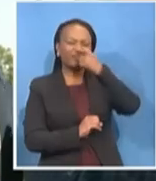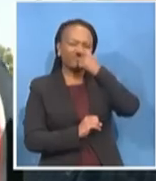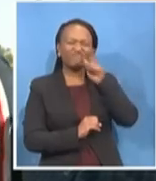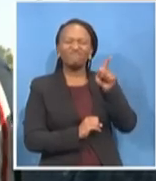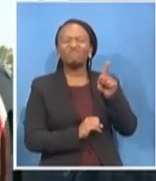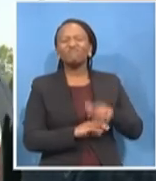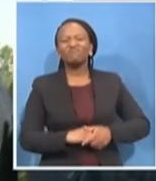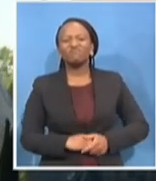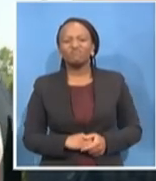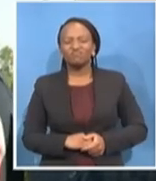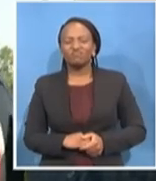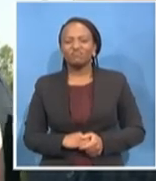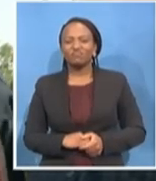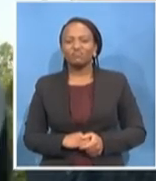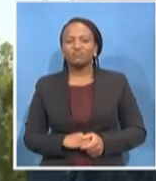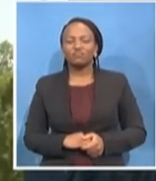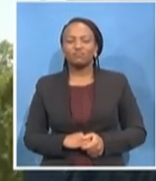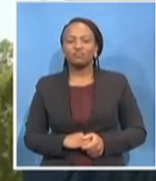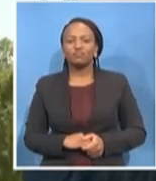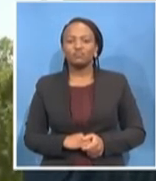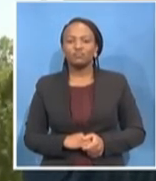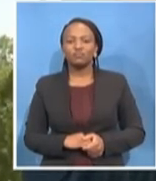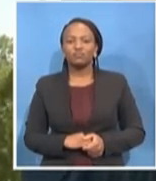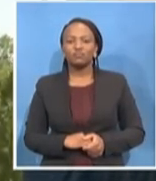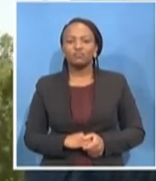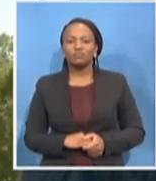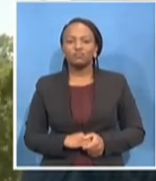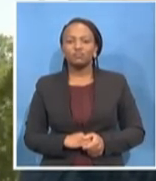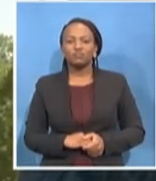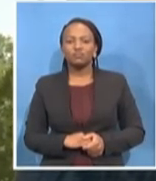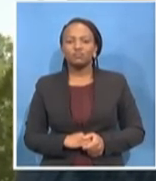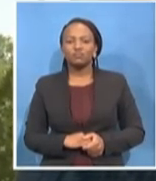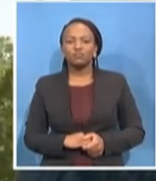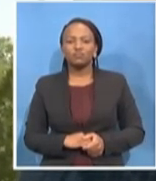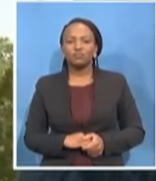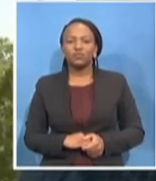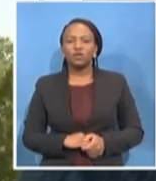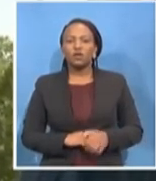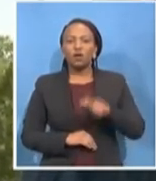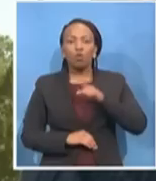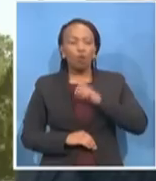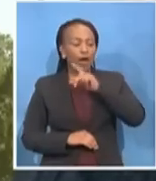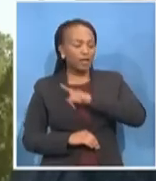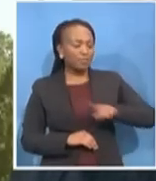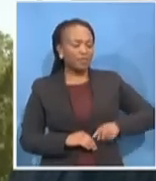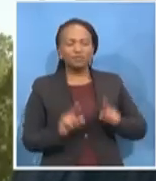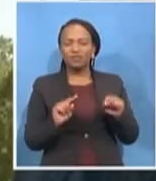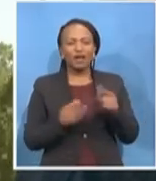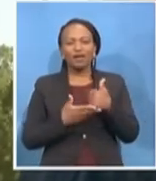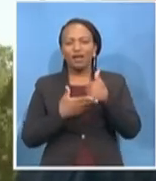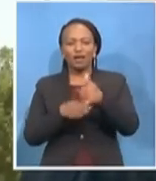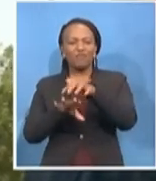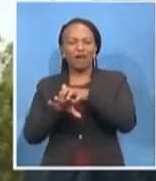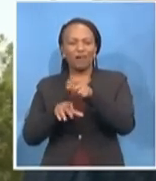because you can't help our farmers. Ek kan vir ons boere te beskeer hom nie. Jy's 'n bank gaan saam met